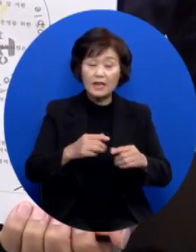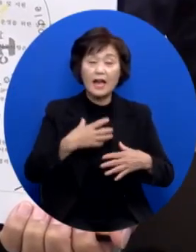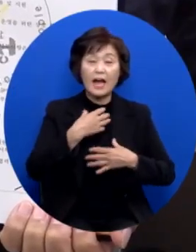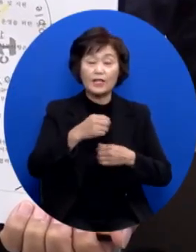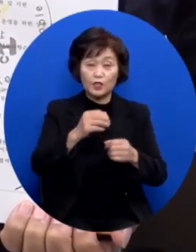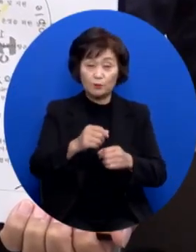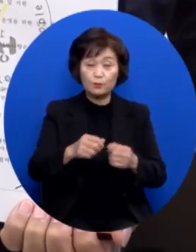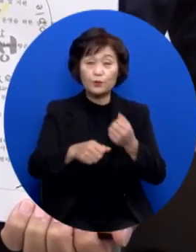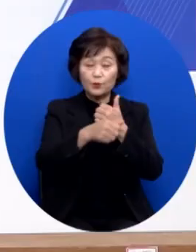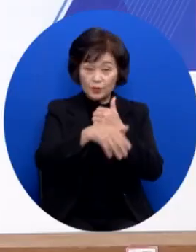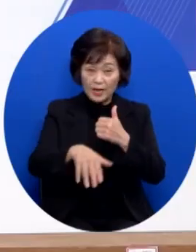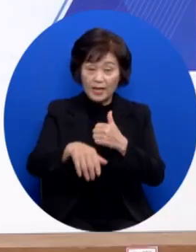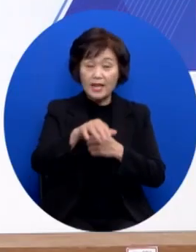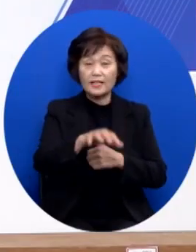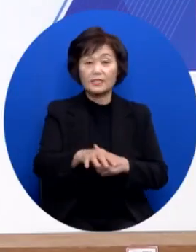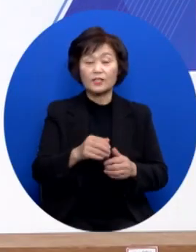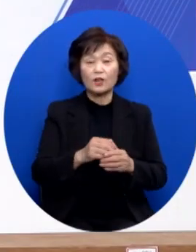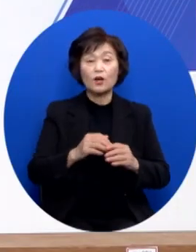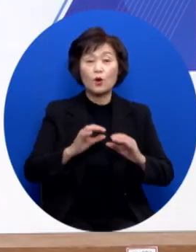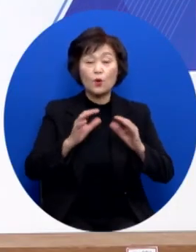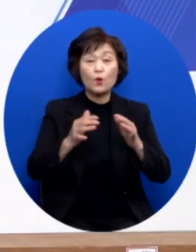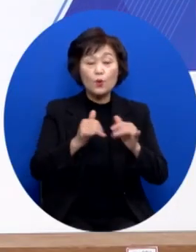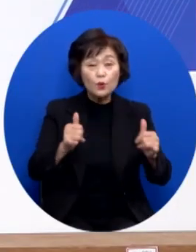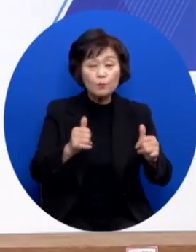사업과 국민동행 사업을 펼치고 있습니다